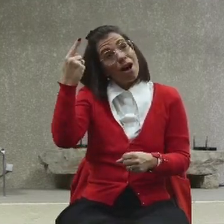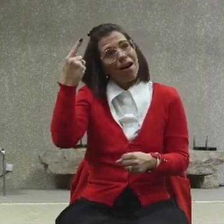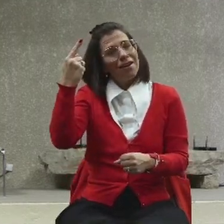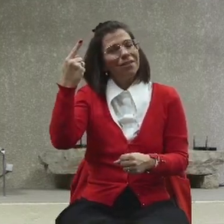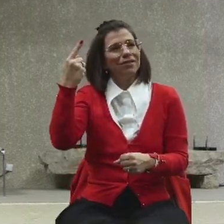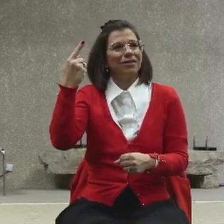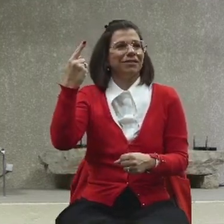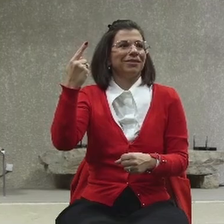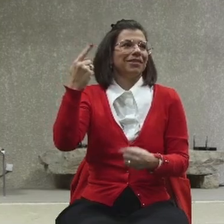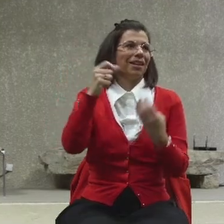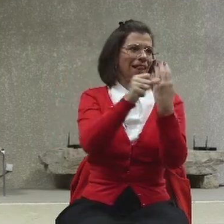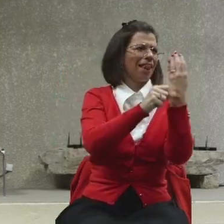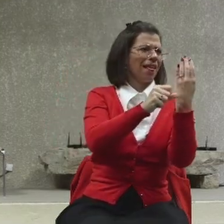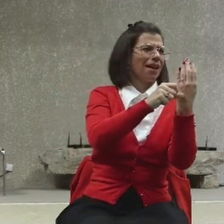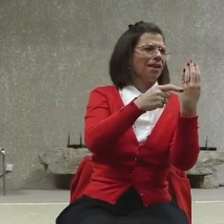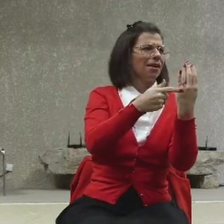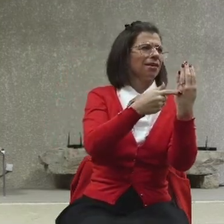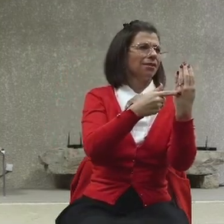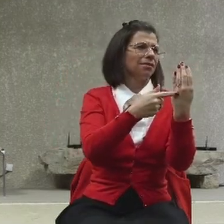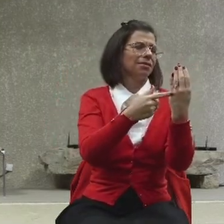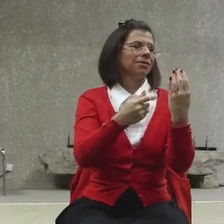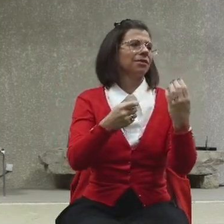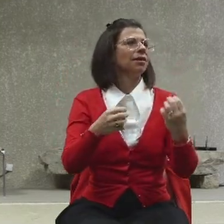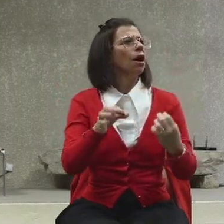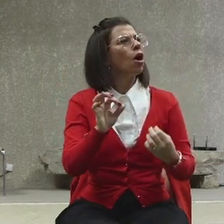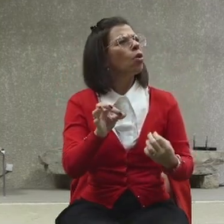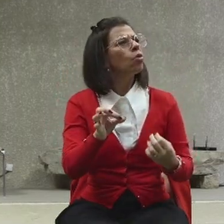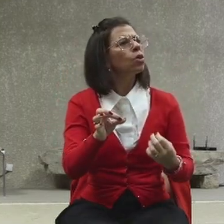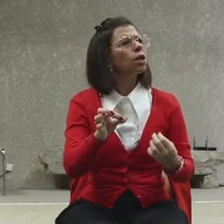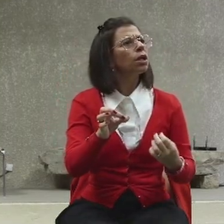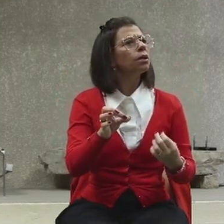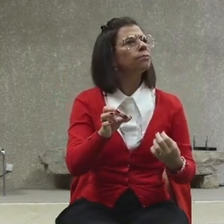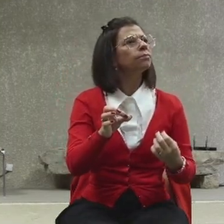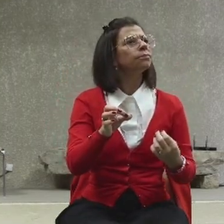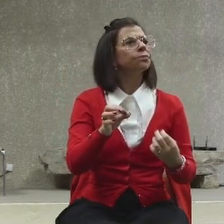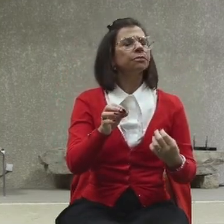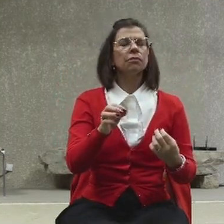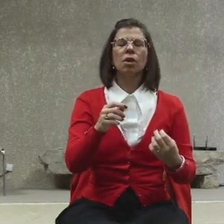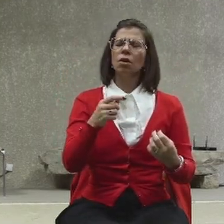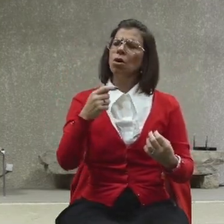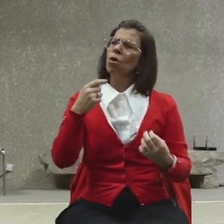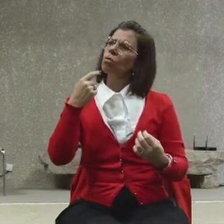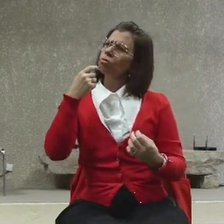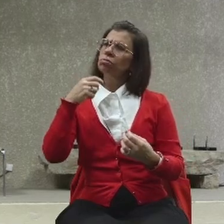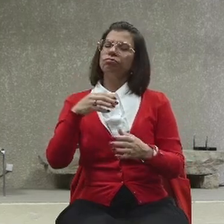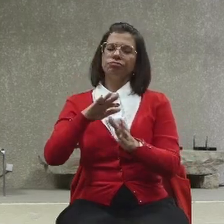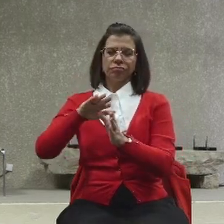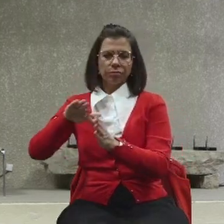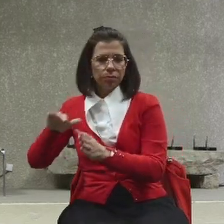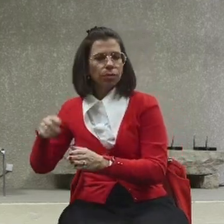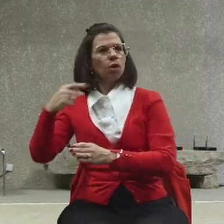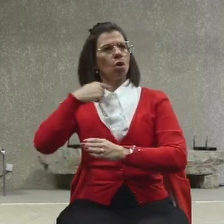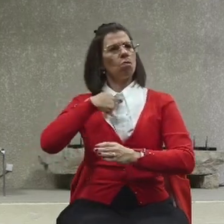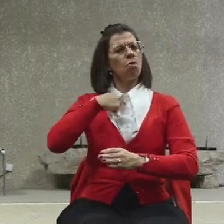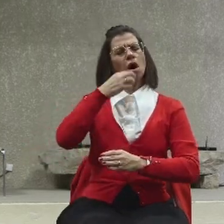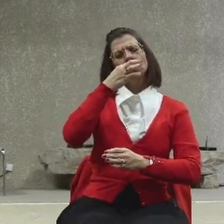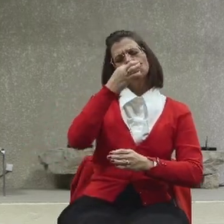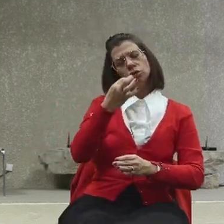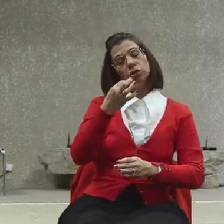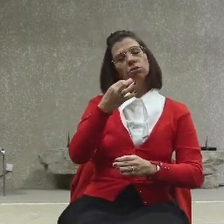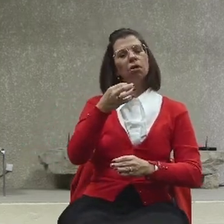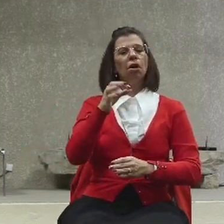qu'il a crucifiée pour nous donner une nouvelle nature. Amen.